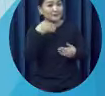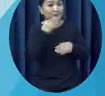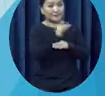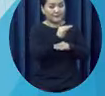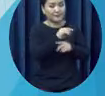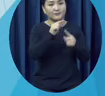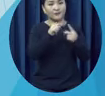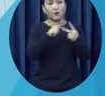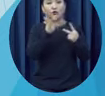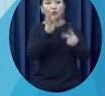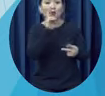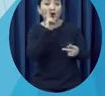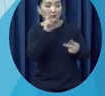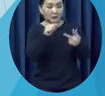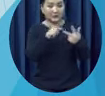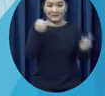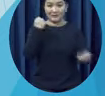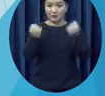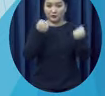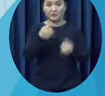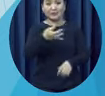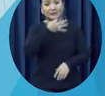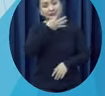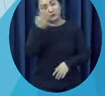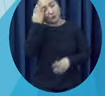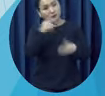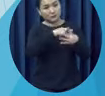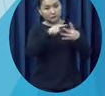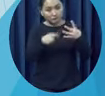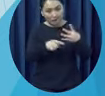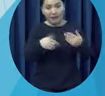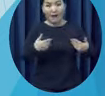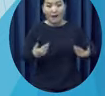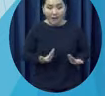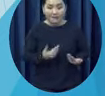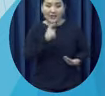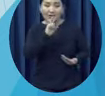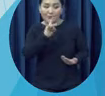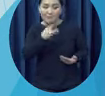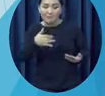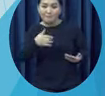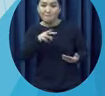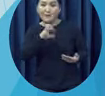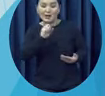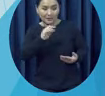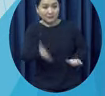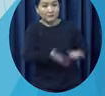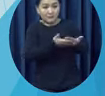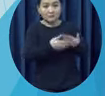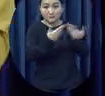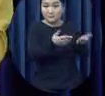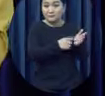зөв хооллох, дасгал хөдөлгөөн хийх, эрт унтах зэрэг амьдралын хэм маягтд дэмжлэг үзүүлэх шаардлагатай. Эцэг эхчүүд маань